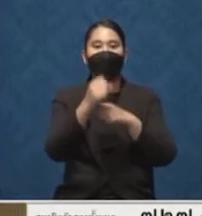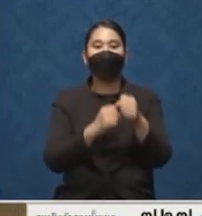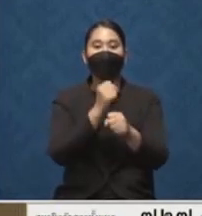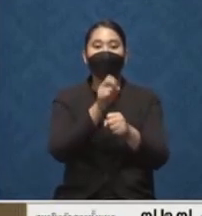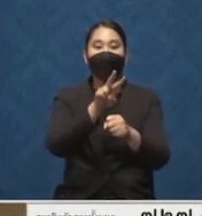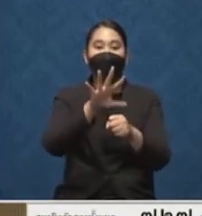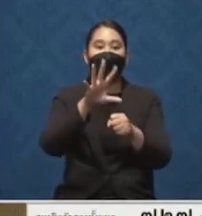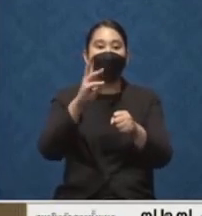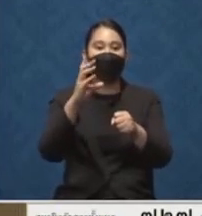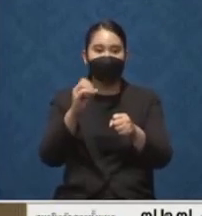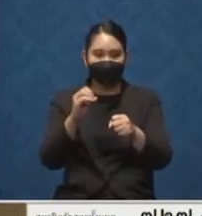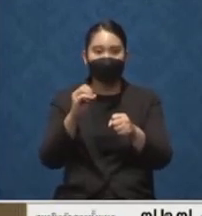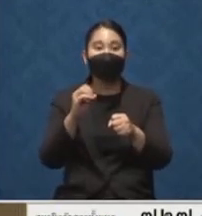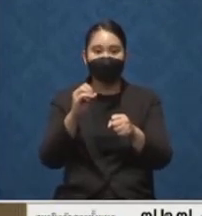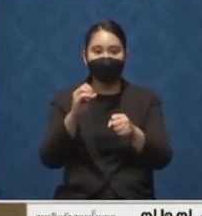ครับ